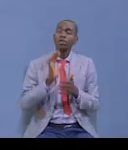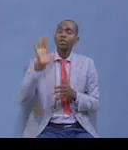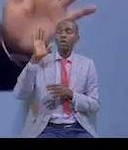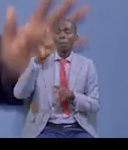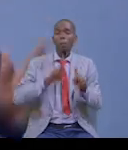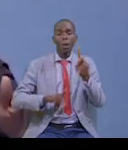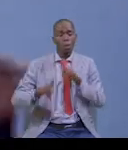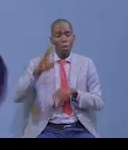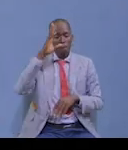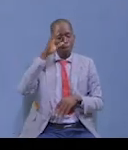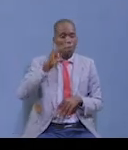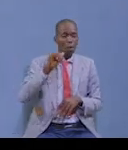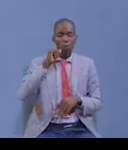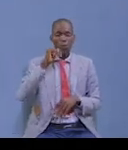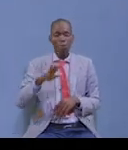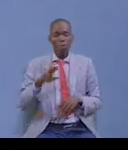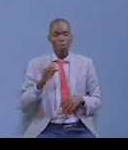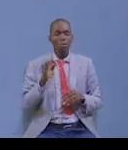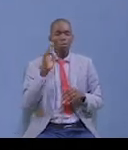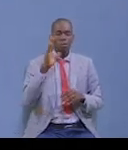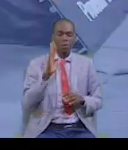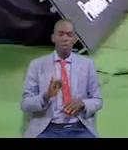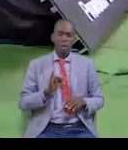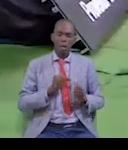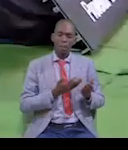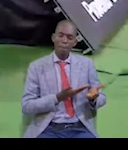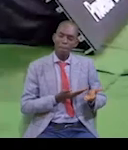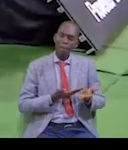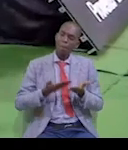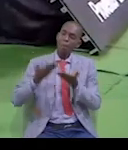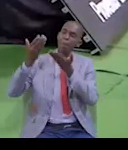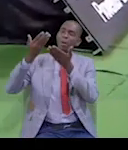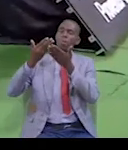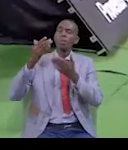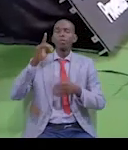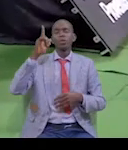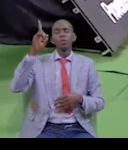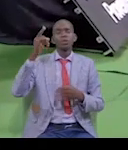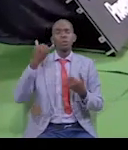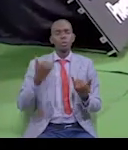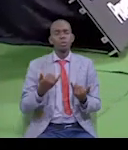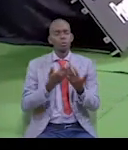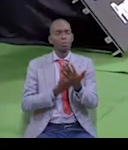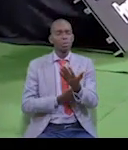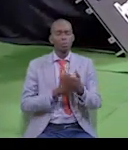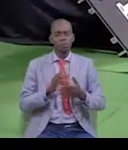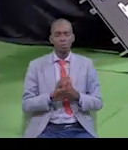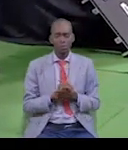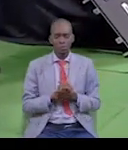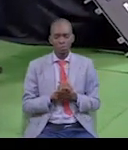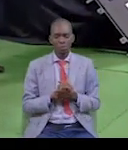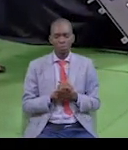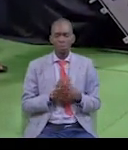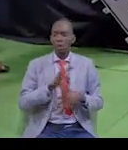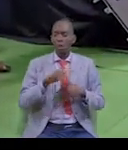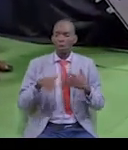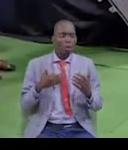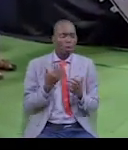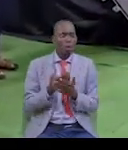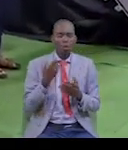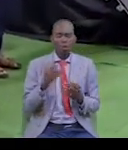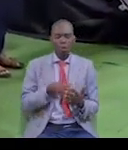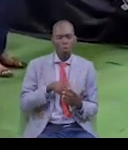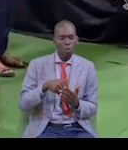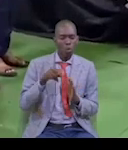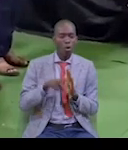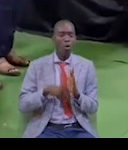women, ministers, I bring them before you. నీ ప్రజలైన పురుషులు స్త్రీలు సేవకులు పరిచారకులు మీ ముందు తీసుకొస్తున్నాను. All the weakness of the